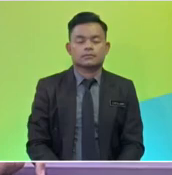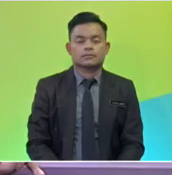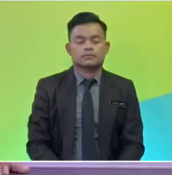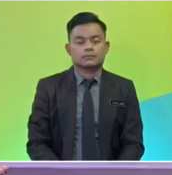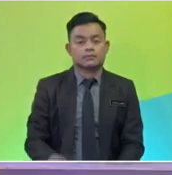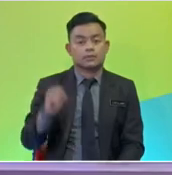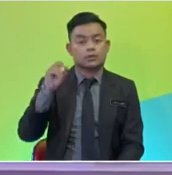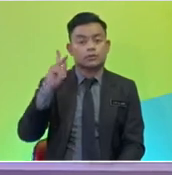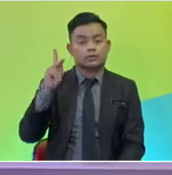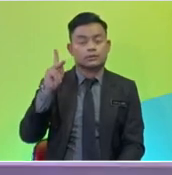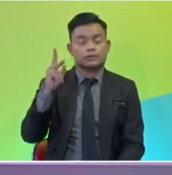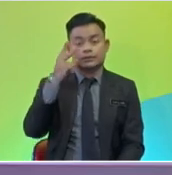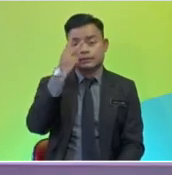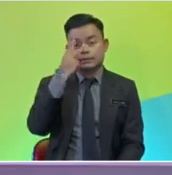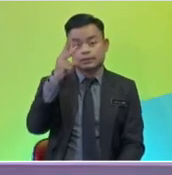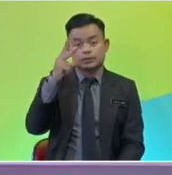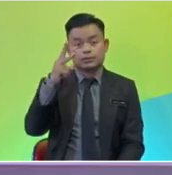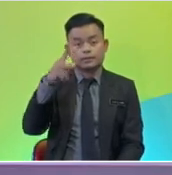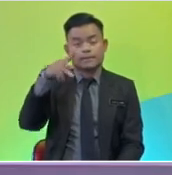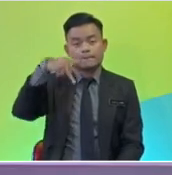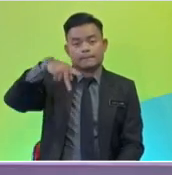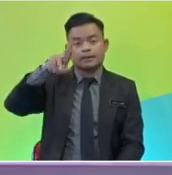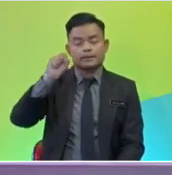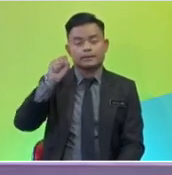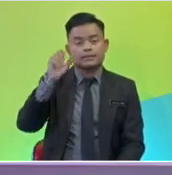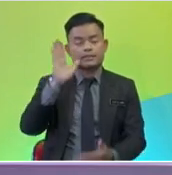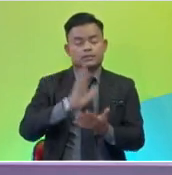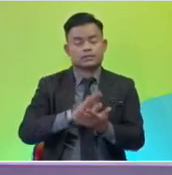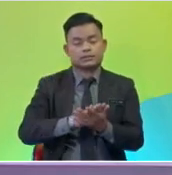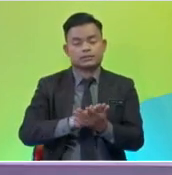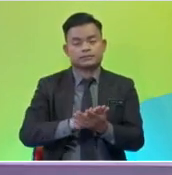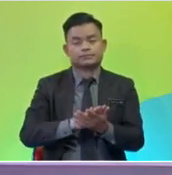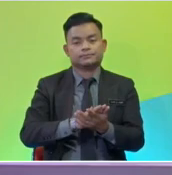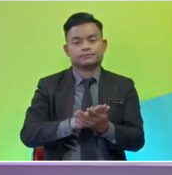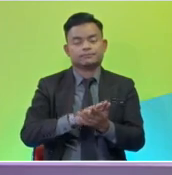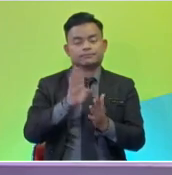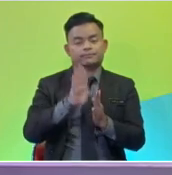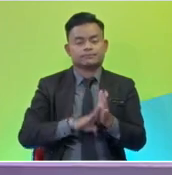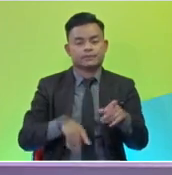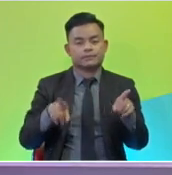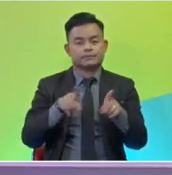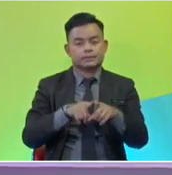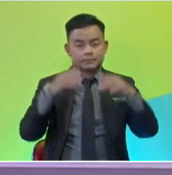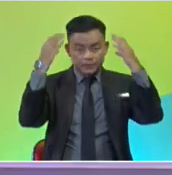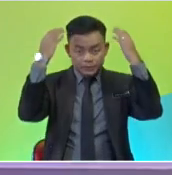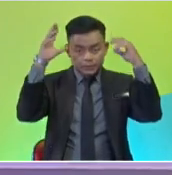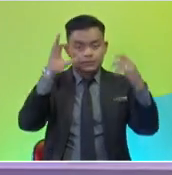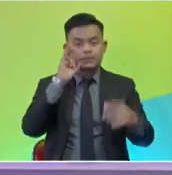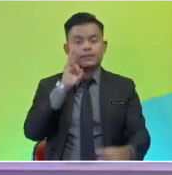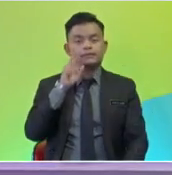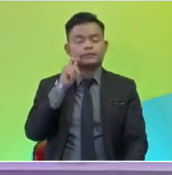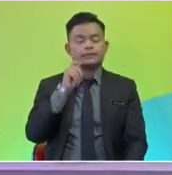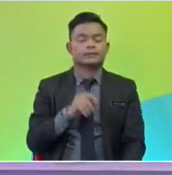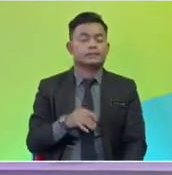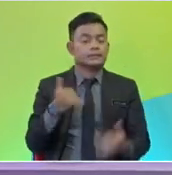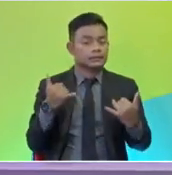okey masih lagi menyaksikan prasekolah bersama dengan saya Abang Akmal Nazri dan juga Cikgu Fatimah kita Cikgu kali ini Cikgu nak kongsikan apa